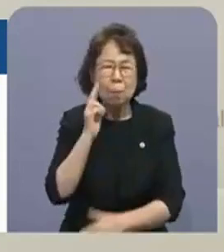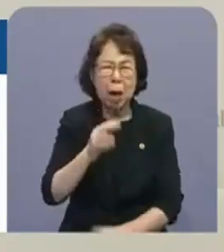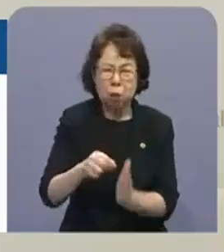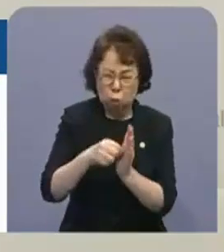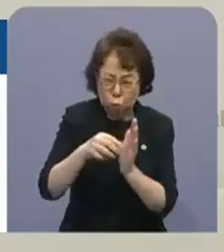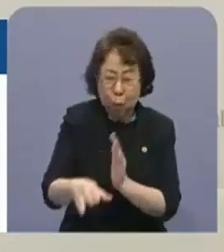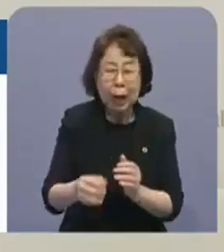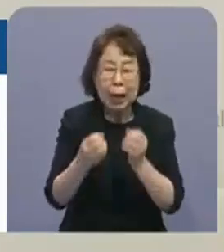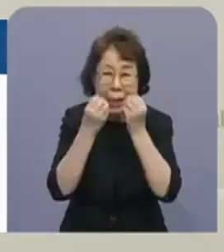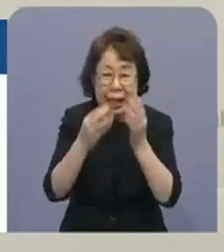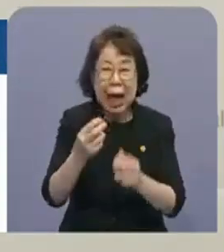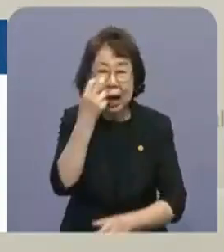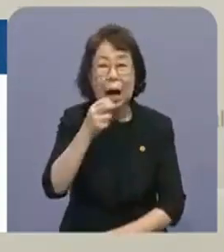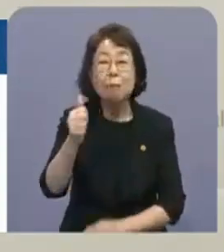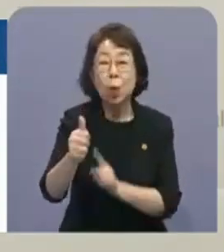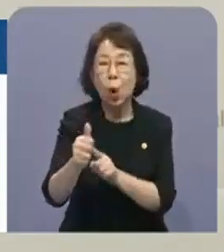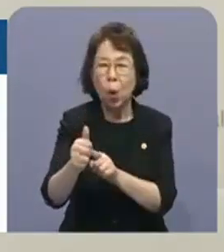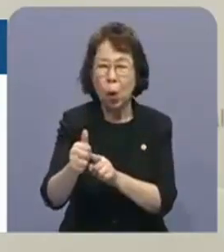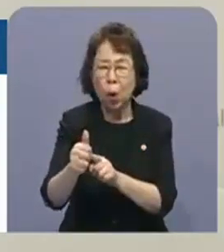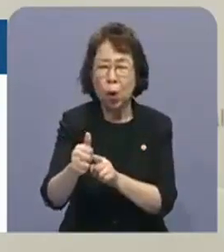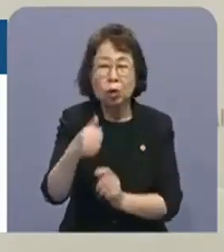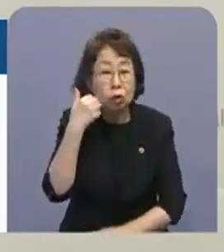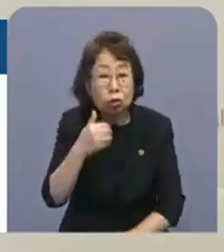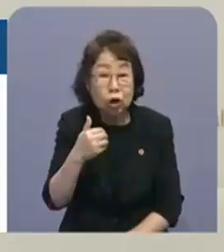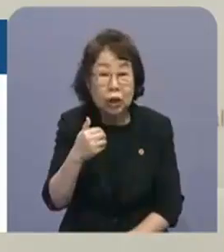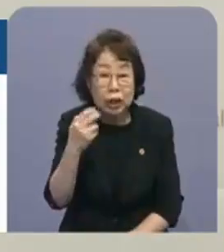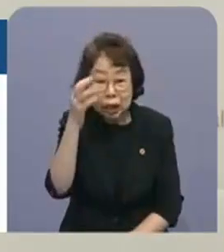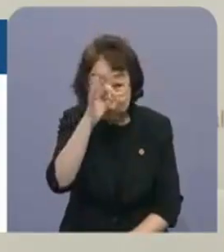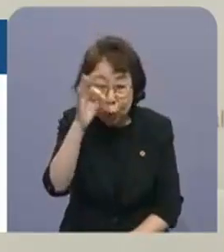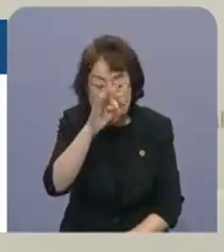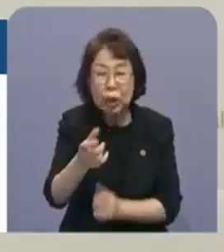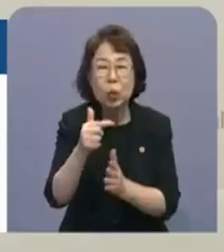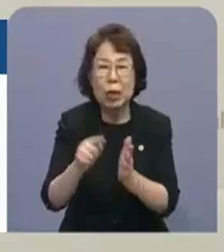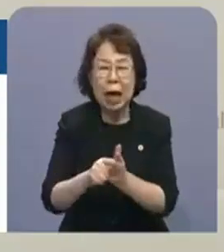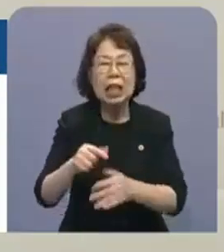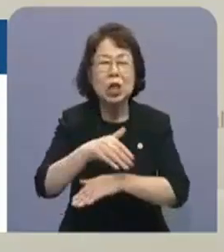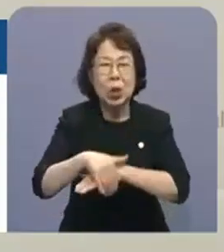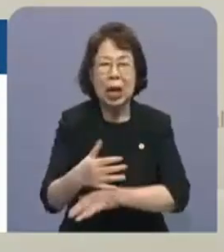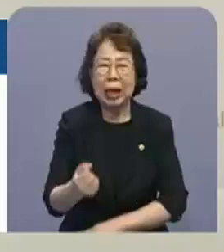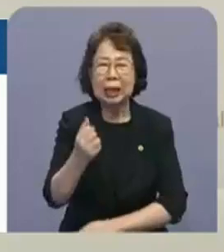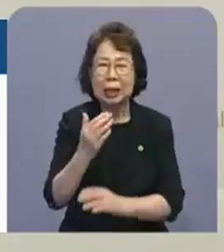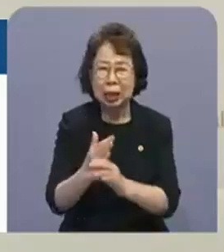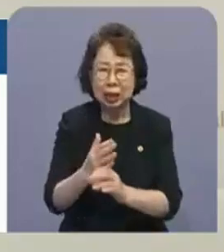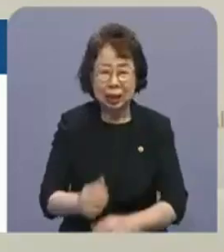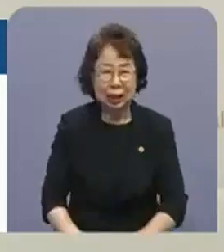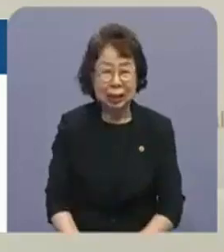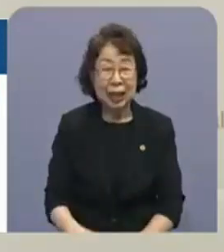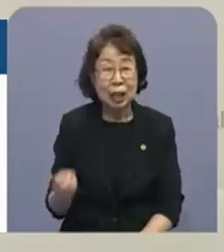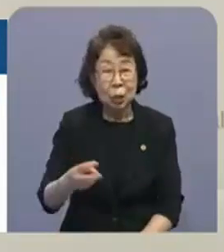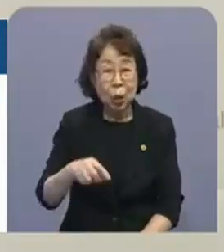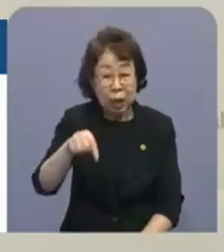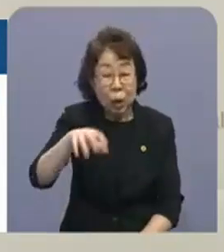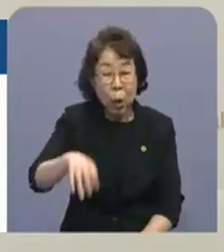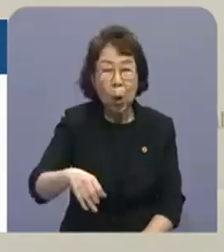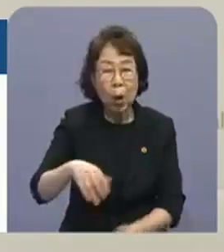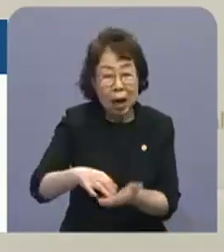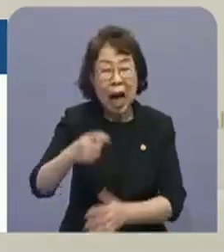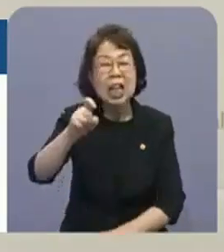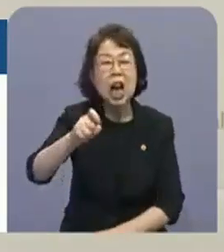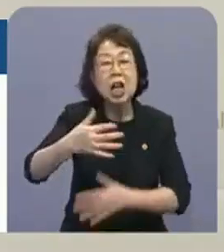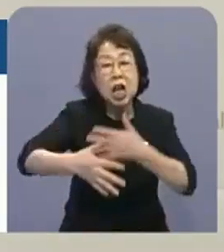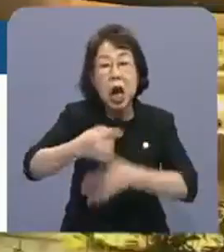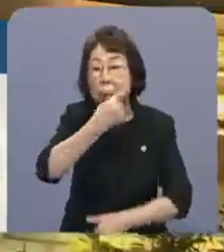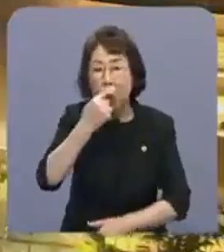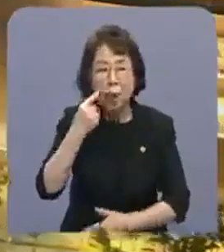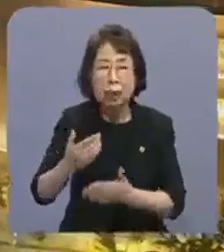만한 새로운 감독님들은 누가 있는지 찾아보기 위한 그런 기획을 마련했고요. 여기에서 10편의 영화들을